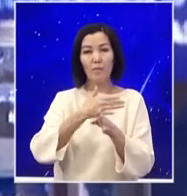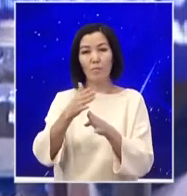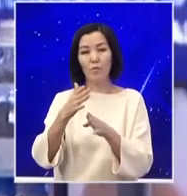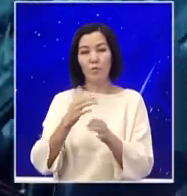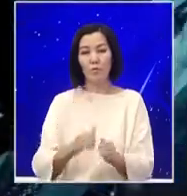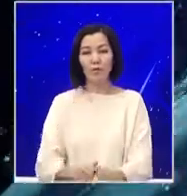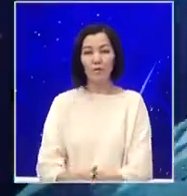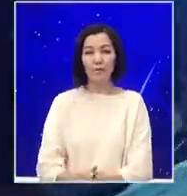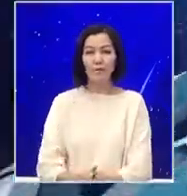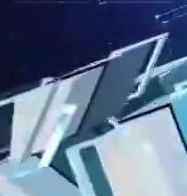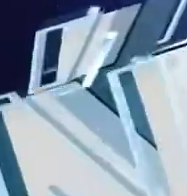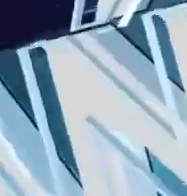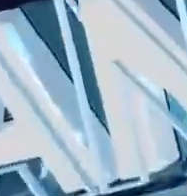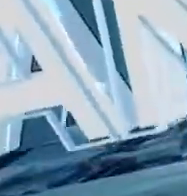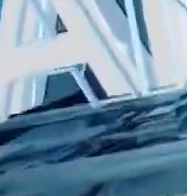өкілдері.